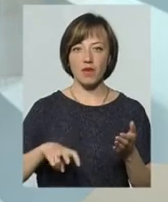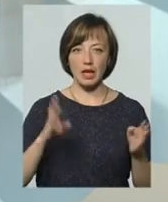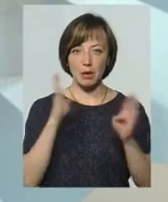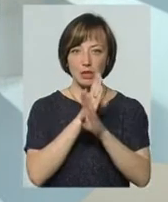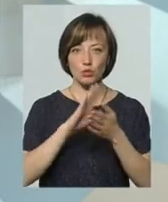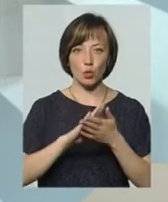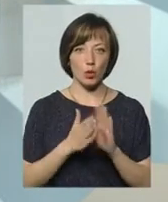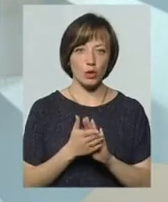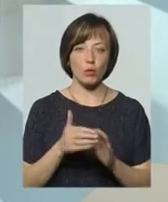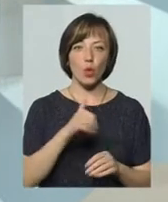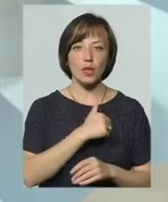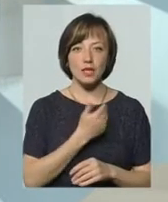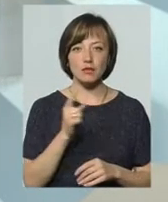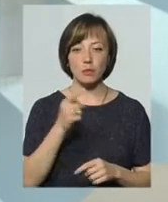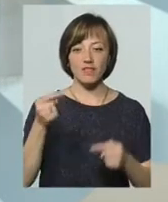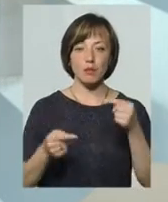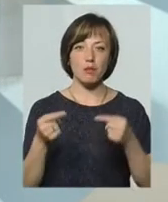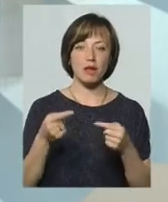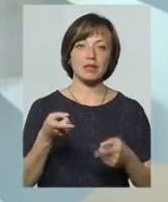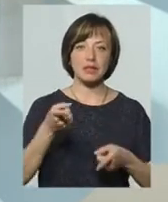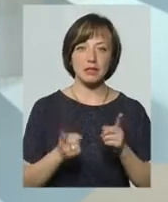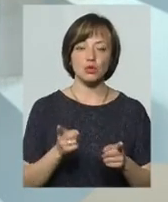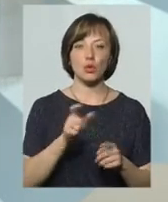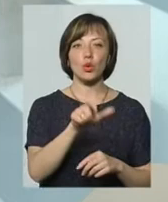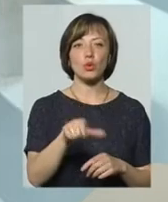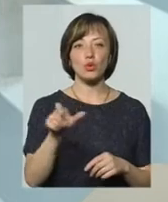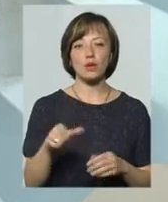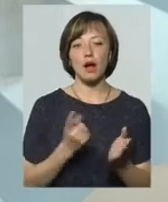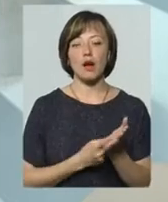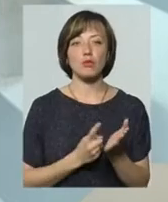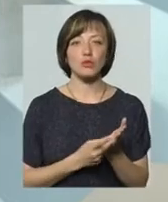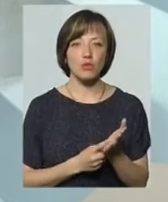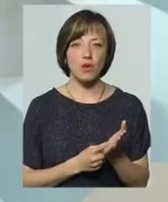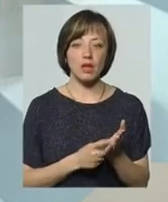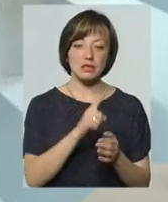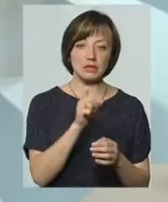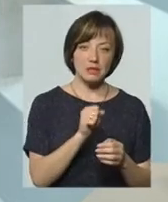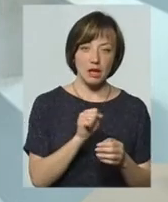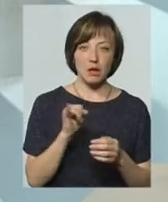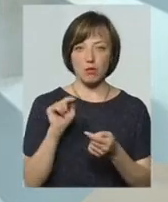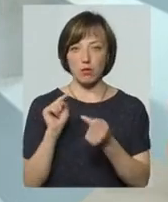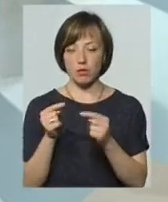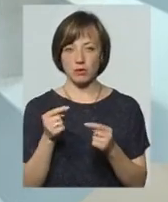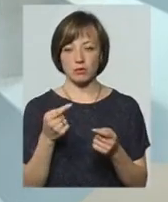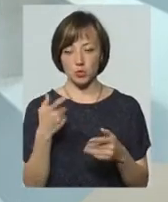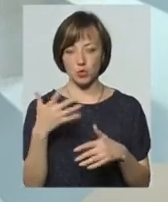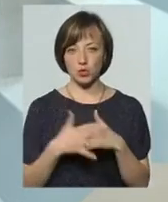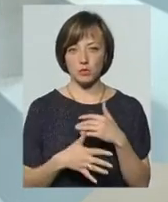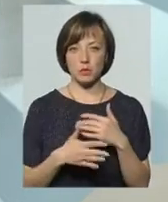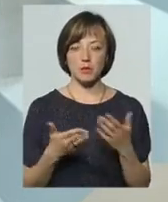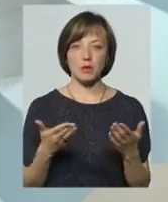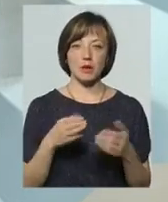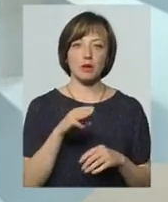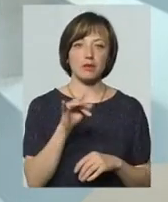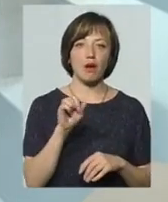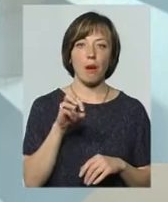кліматичної угоди. Ми хотіли б, щоб в дебатах дійсно люди аргументували і за позицію, і проти. Ну, ми розуміємо